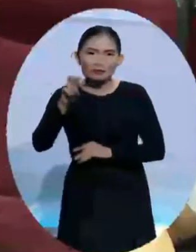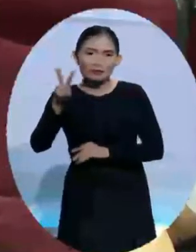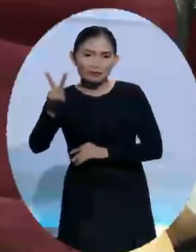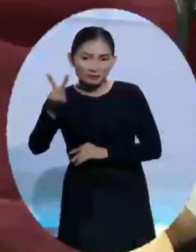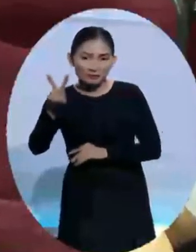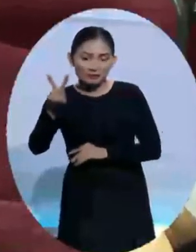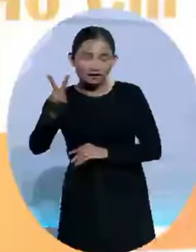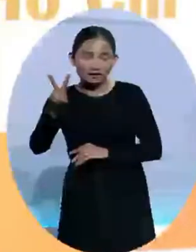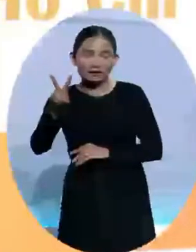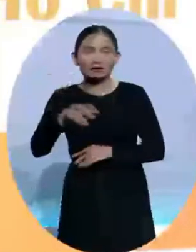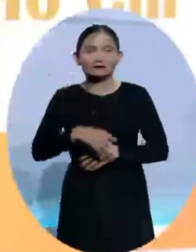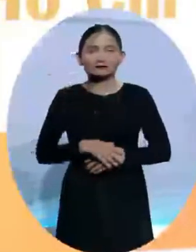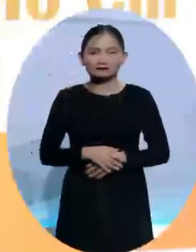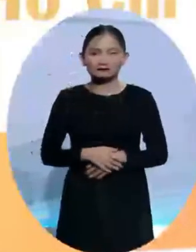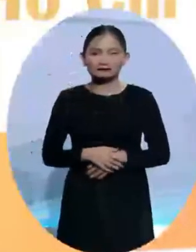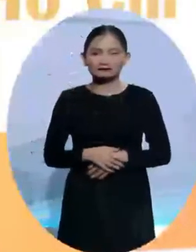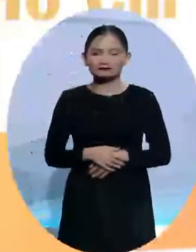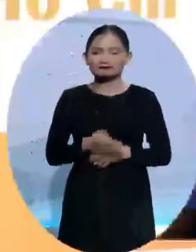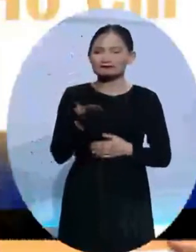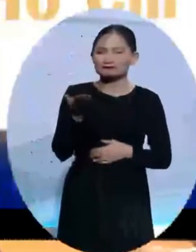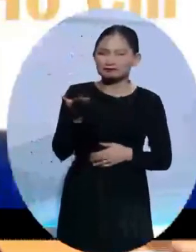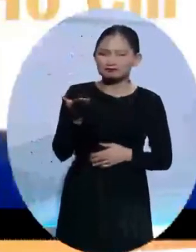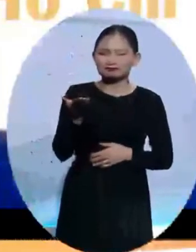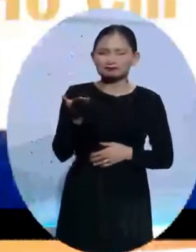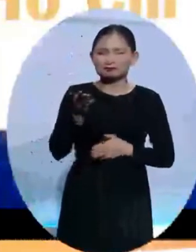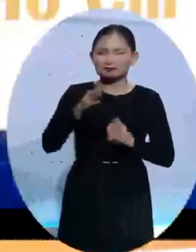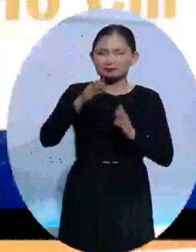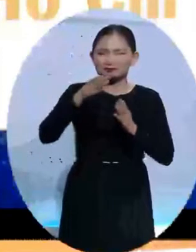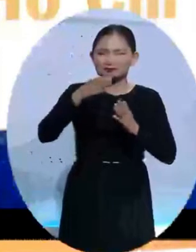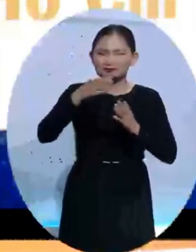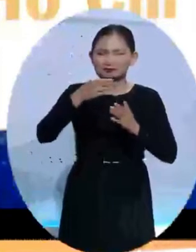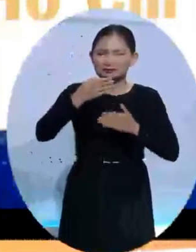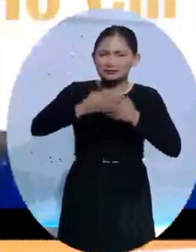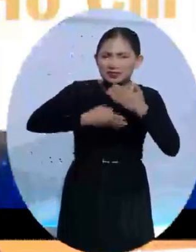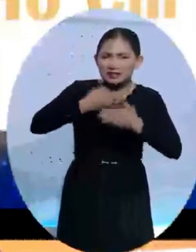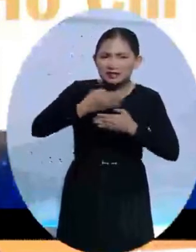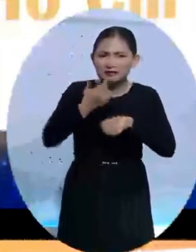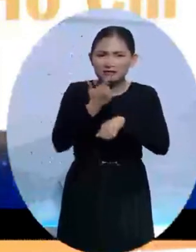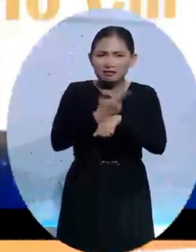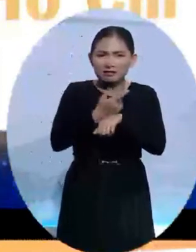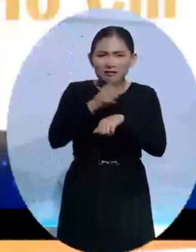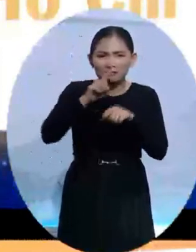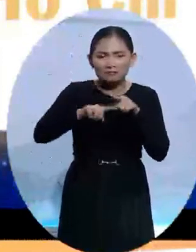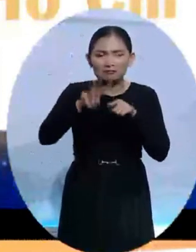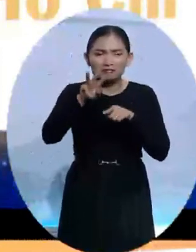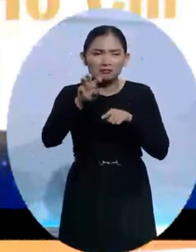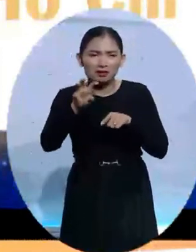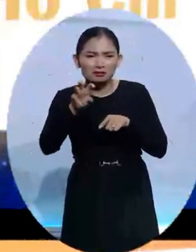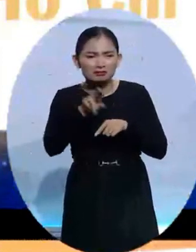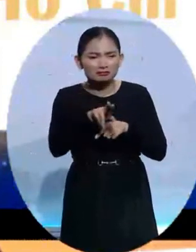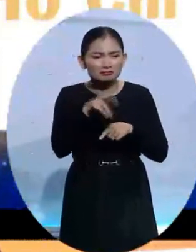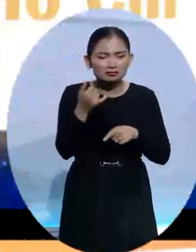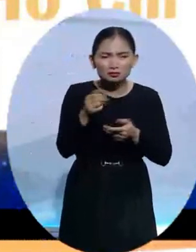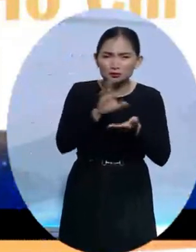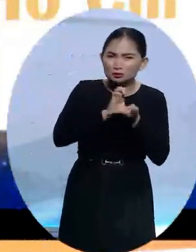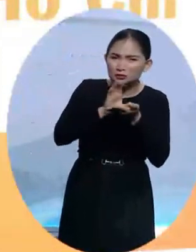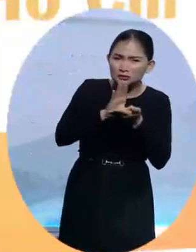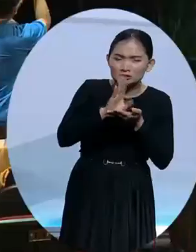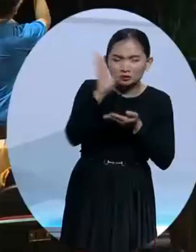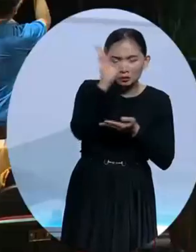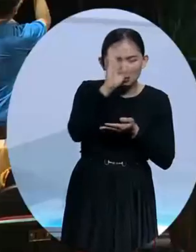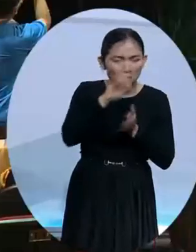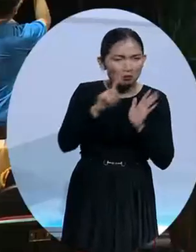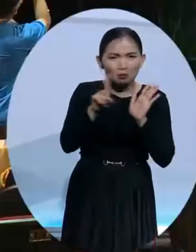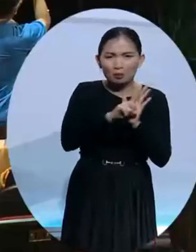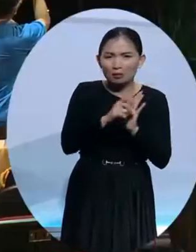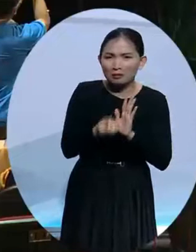trực tiếp. Để có được một cái phần thi chỉ có 30 phút như vậy thôi, nhưng mà kênh VOV Giao thông đã thực hiện hơn một tháng nay, chạy thử chương